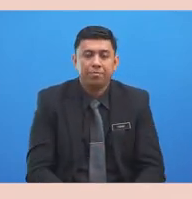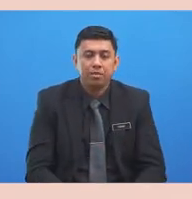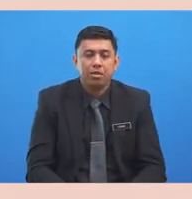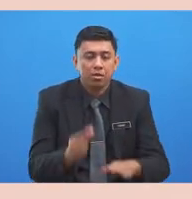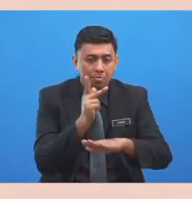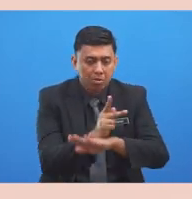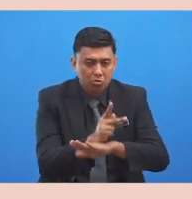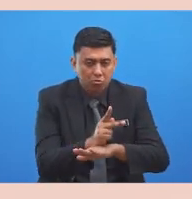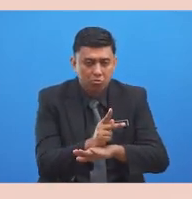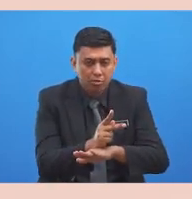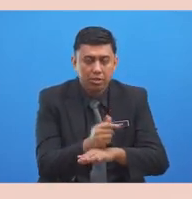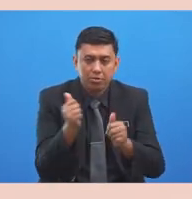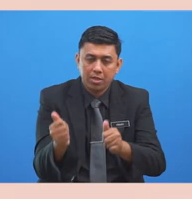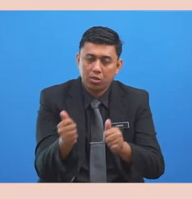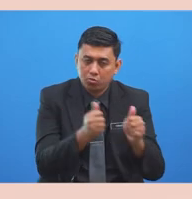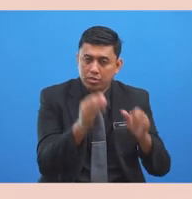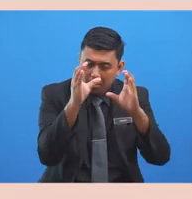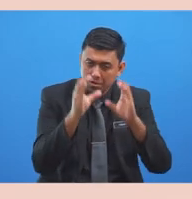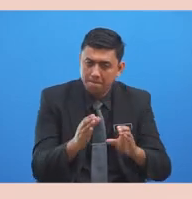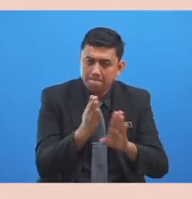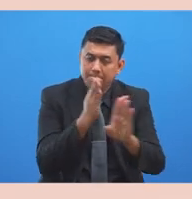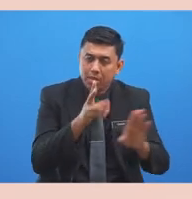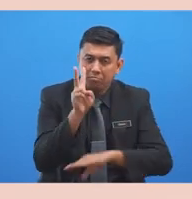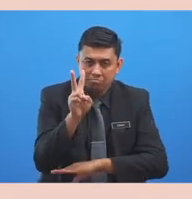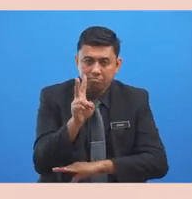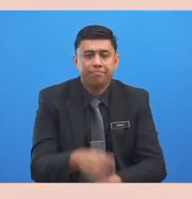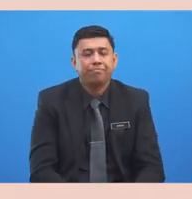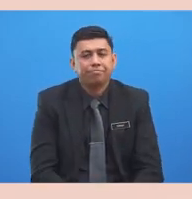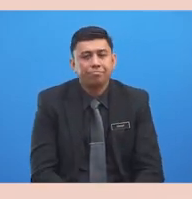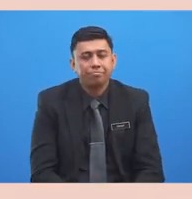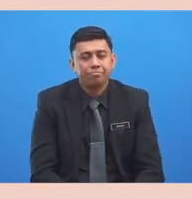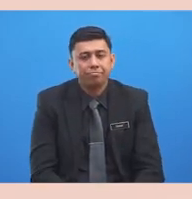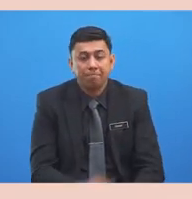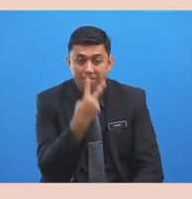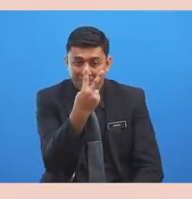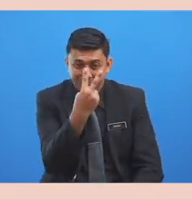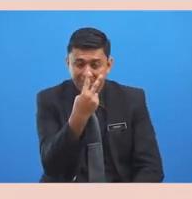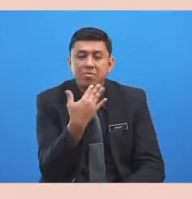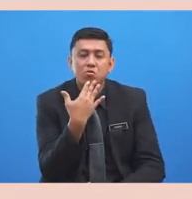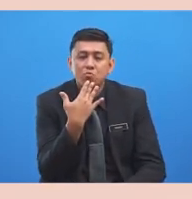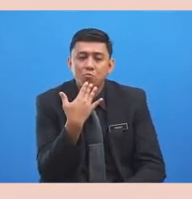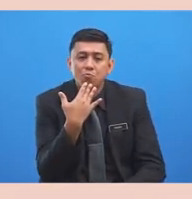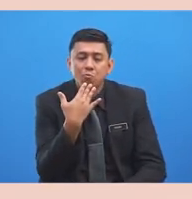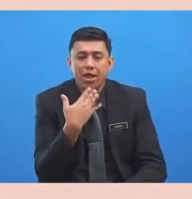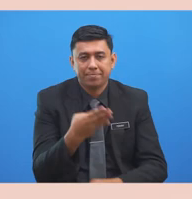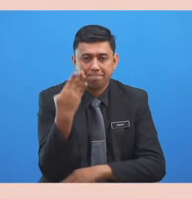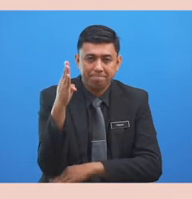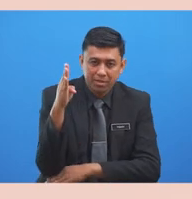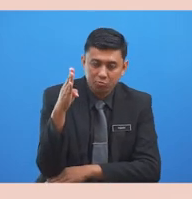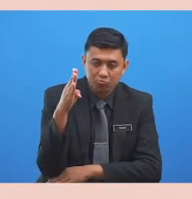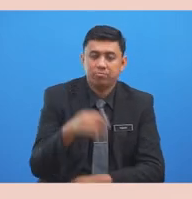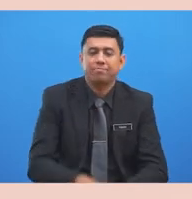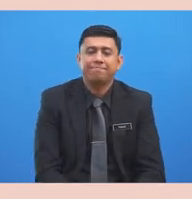cara baris kedua, scanner input sama dengan new